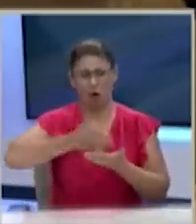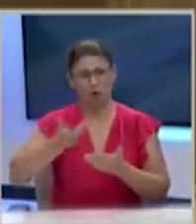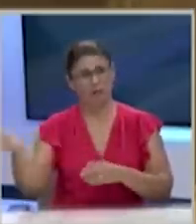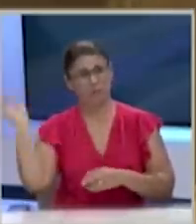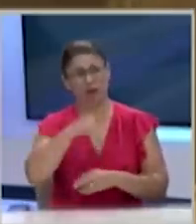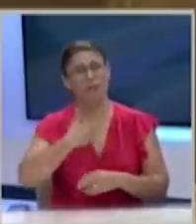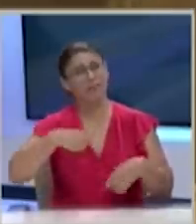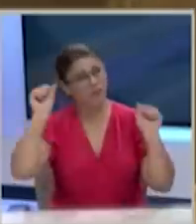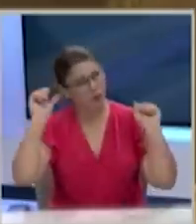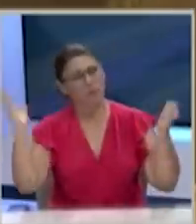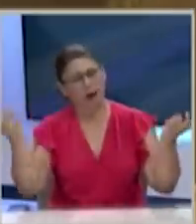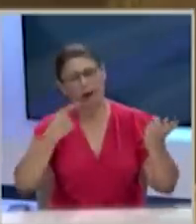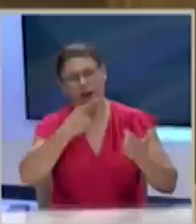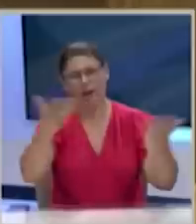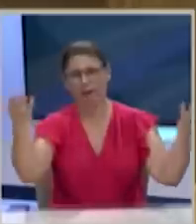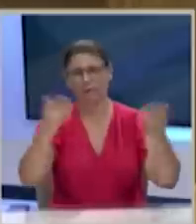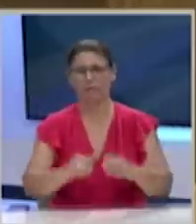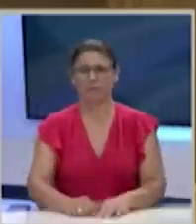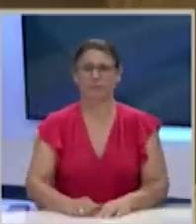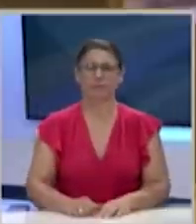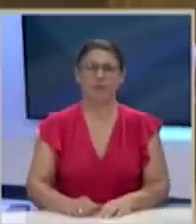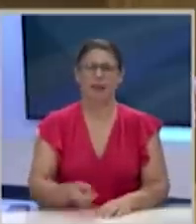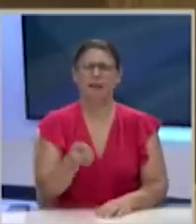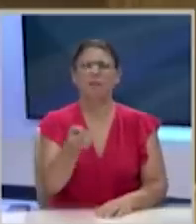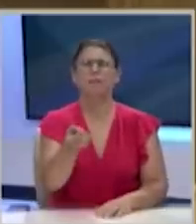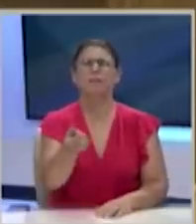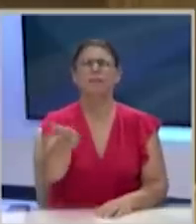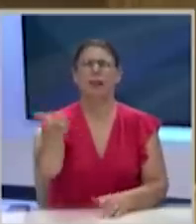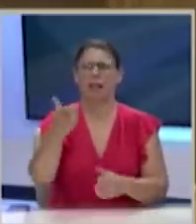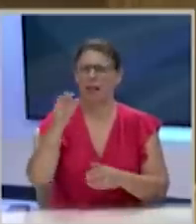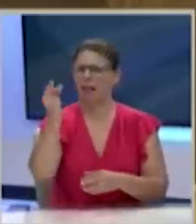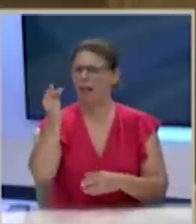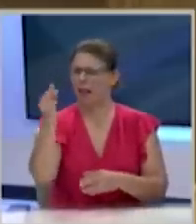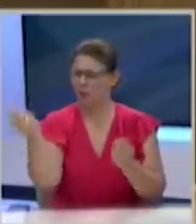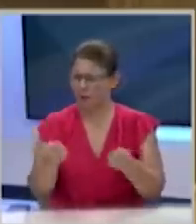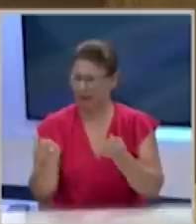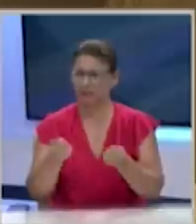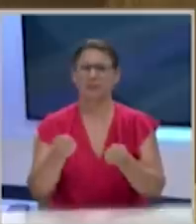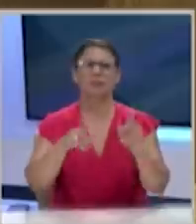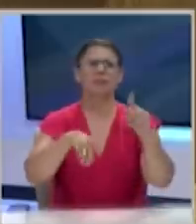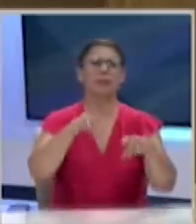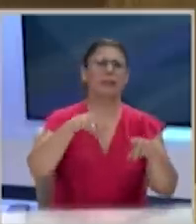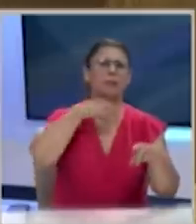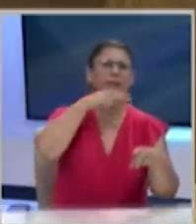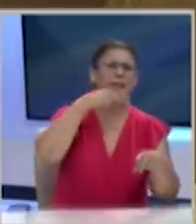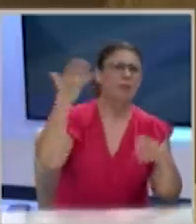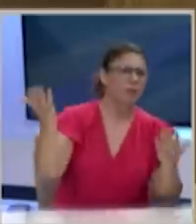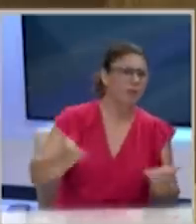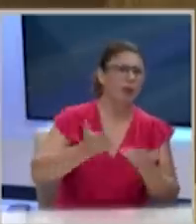λέμε. Δεν έχουν δοθεί κάποια ψηλά σε ελαιοπαραγωγούς, σε κάποιους κτηνοτρόφους, τα